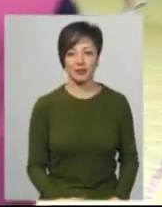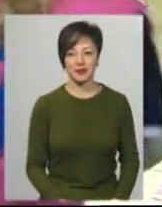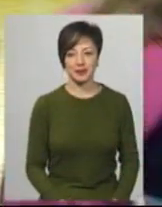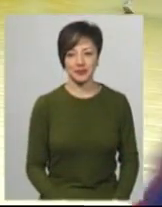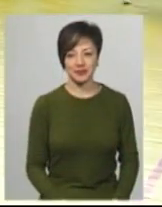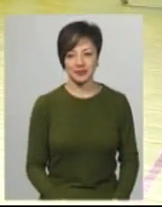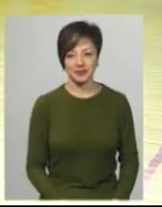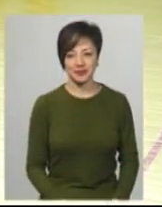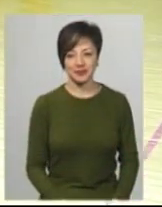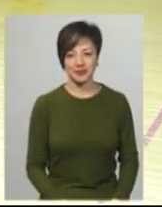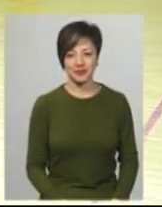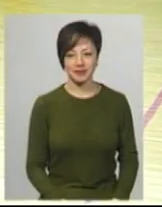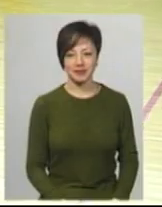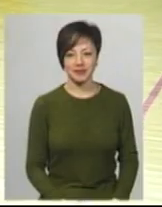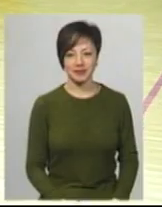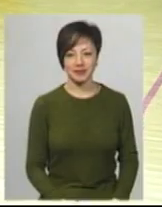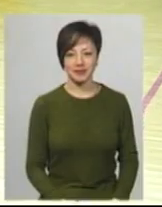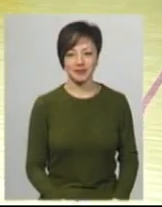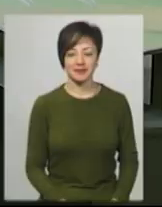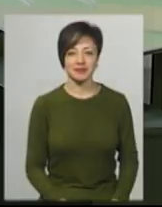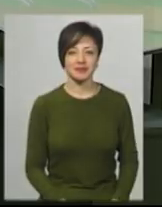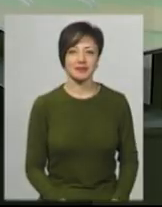Олександр Горішевський. Новини на Спільному. Хмельницький.